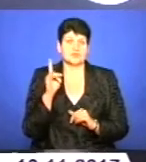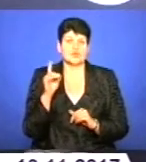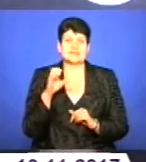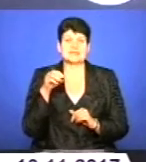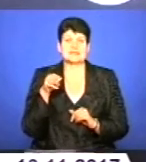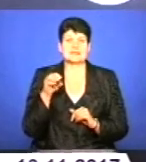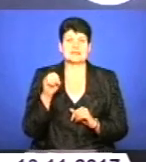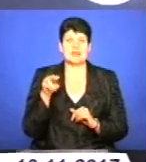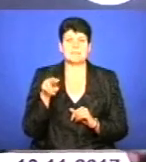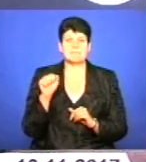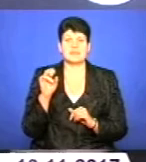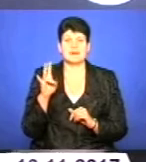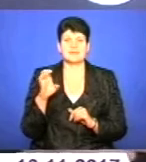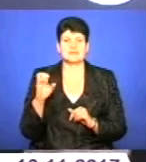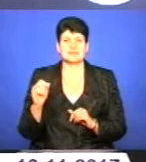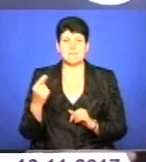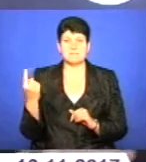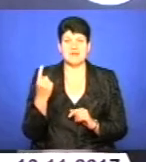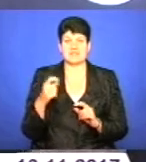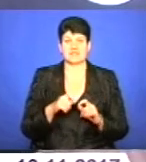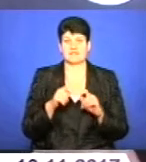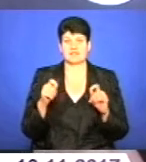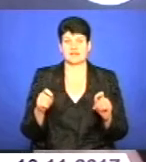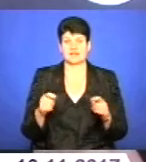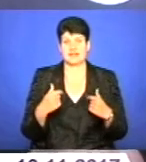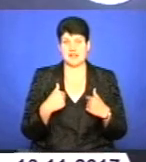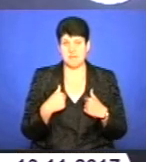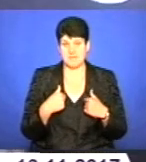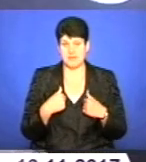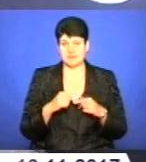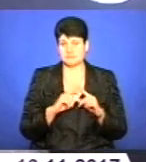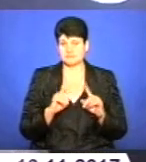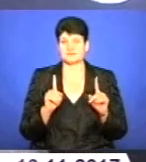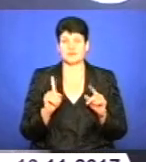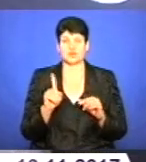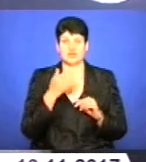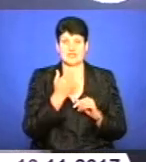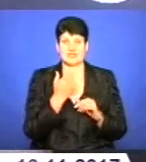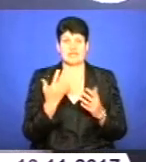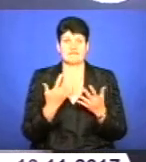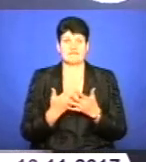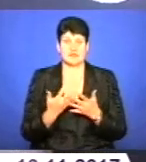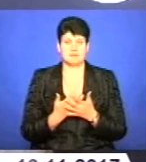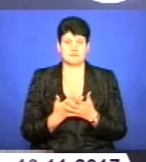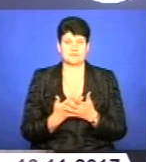Степанська чи не перша відкрила якусь таку штуку для мене, що її фільми